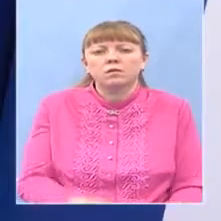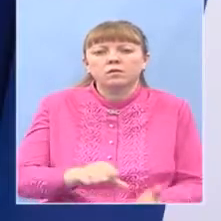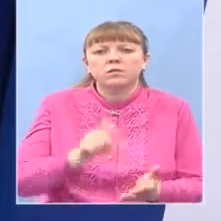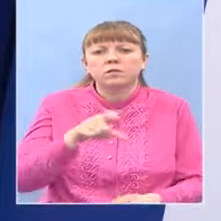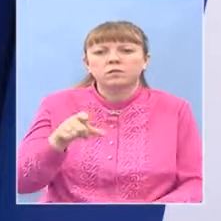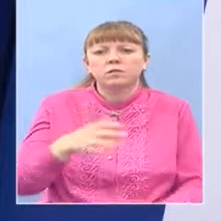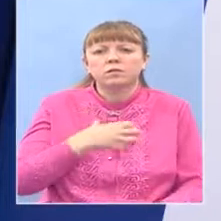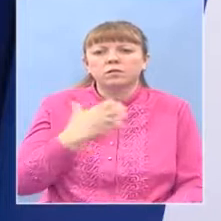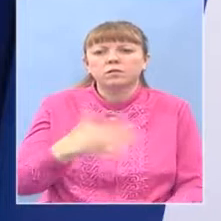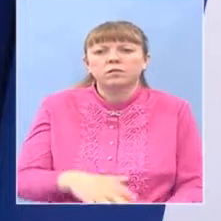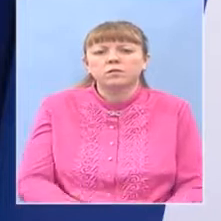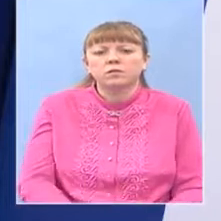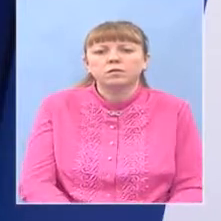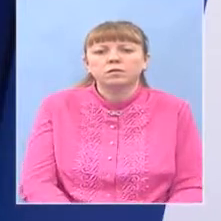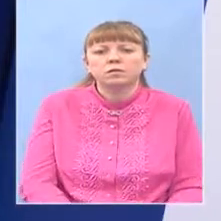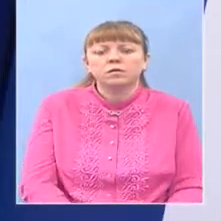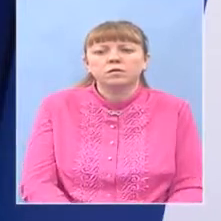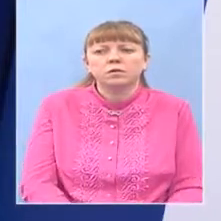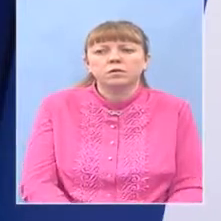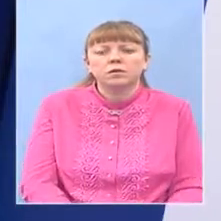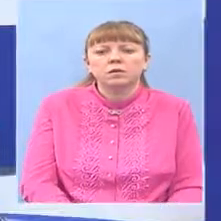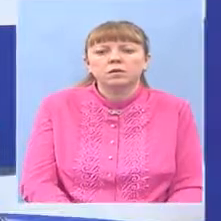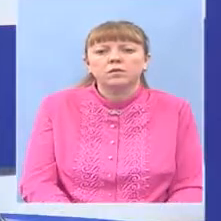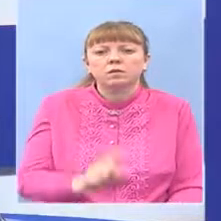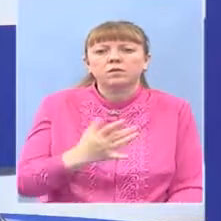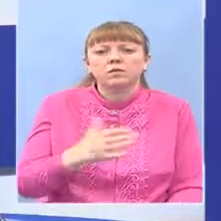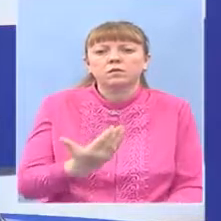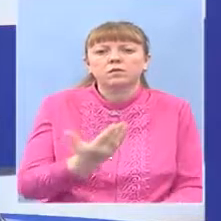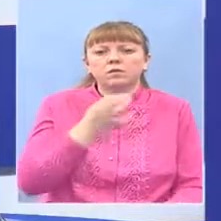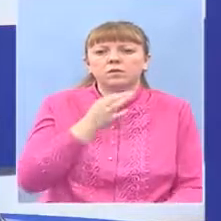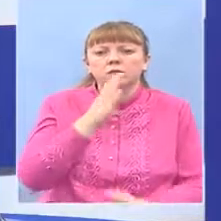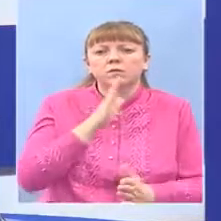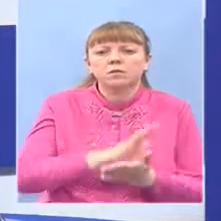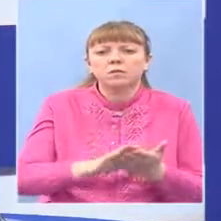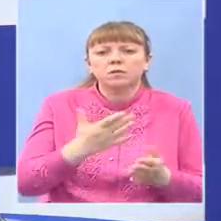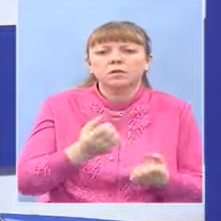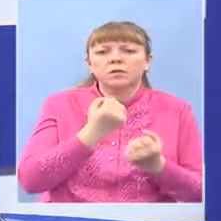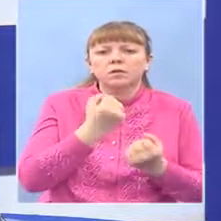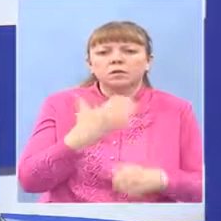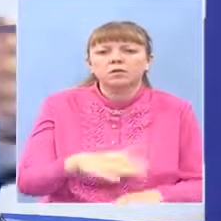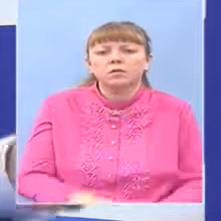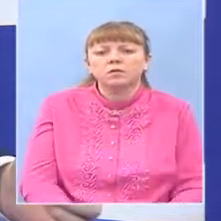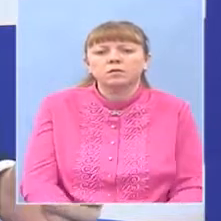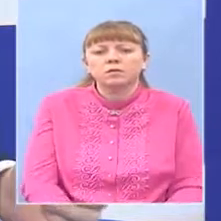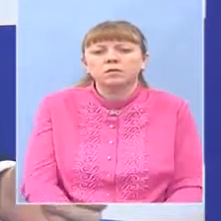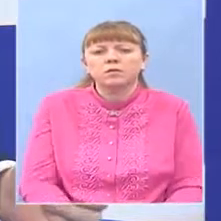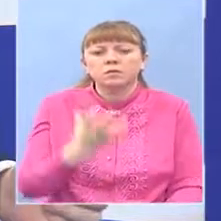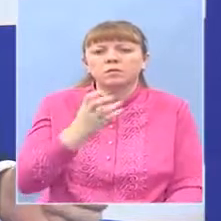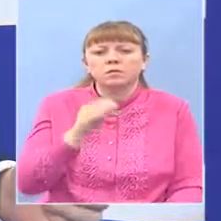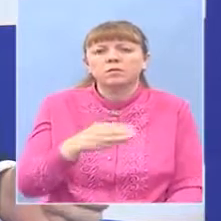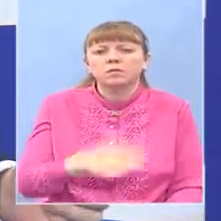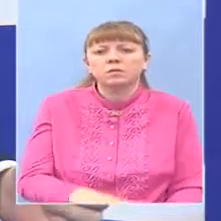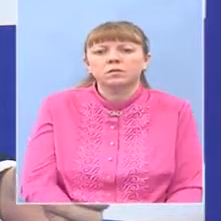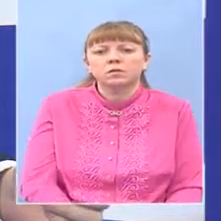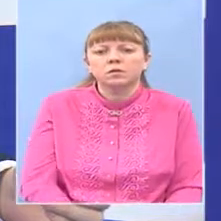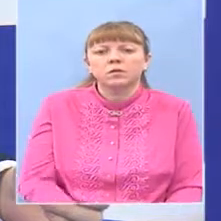оно важно. Ну, тот проект, о котором вы сейчас сказали, экологический, он был поддержан? Да, да, 500 тысяч угу. тенге, они